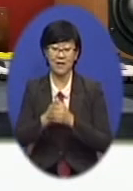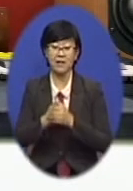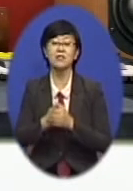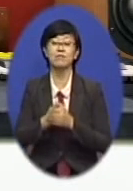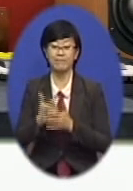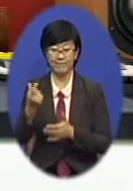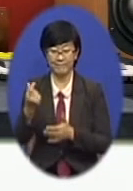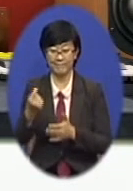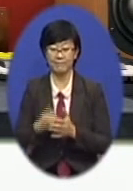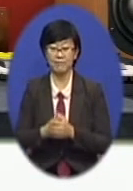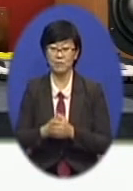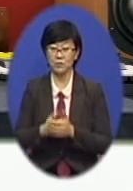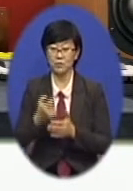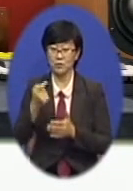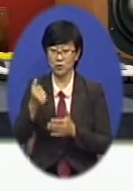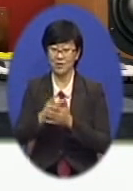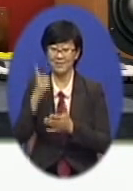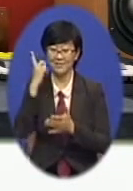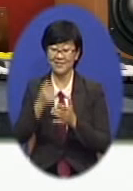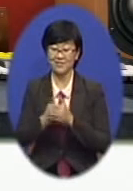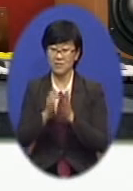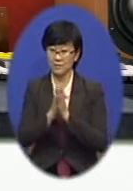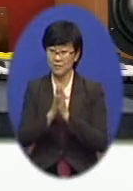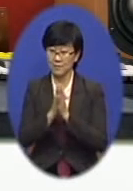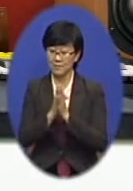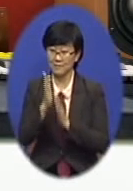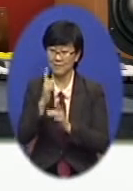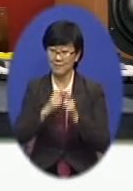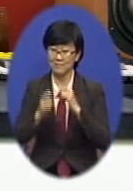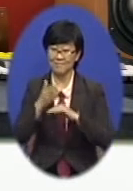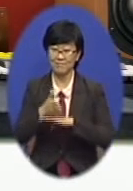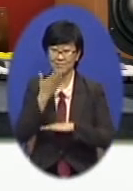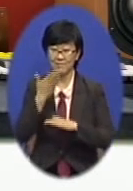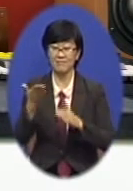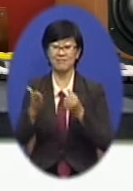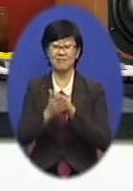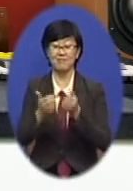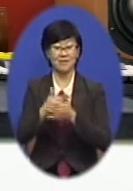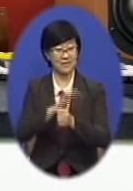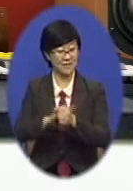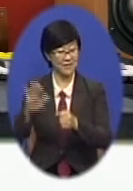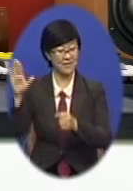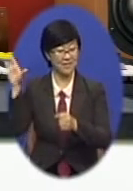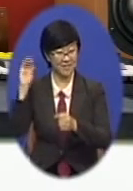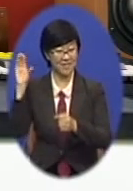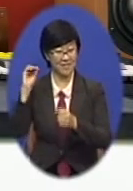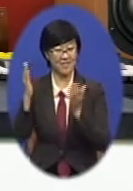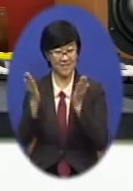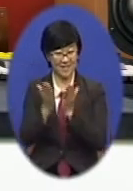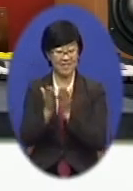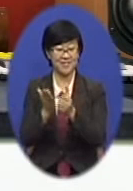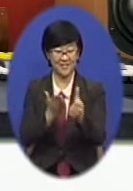네, 네. 네, 조금 이제 휴대폰은 박자가 조금 더디게 나갈 수도 있으니까 잘 네. 맞춰서 부르시기